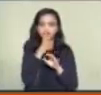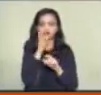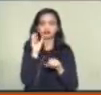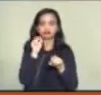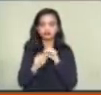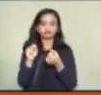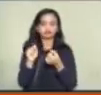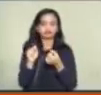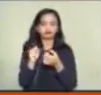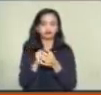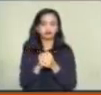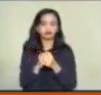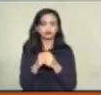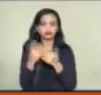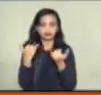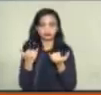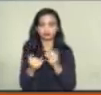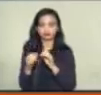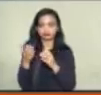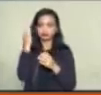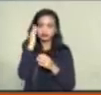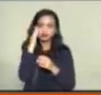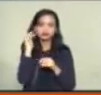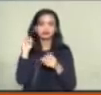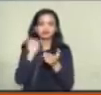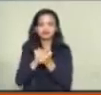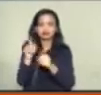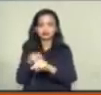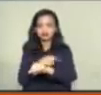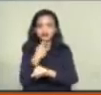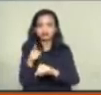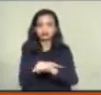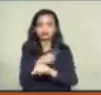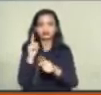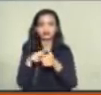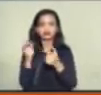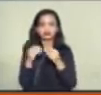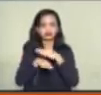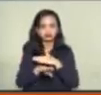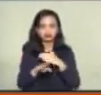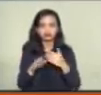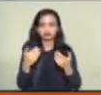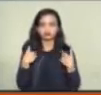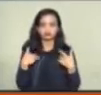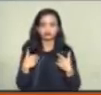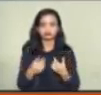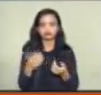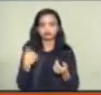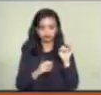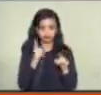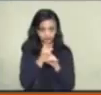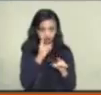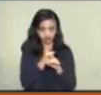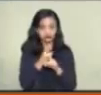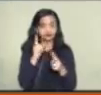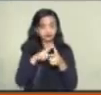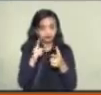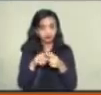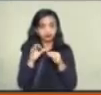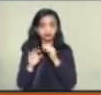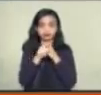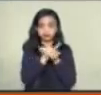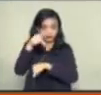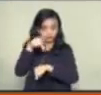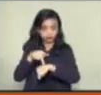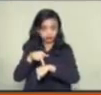lang po, early on, nabuking nyo na kaysa sa tumagal pa at magkaroon pa kayo ng isa pang baby at sa kanyang malaman, sobra-sobrang masakit yon. And then pagbalik nyo sa